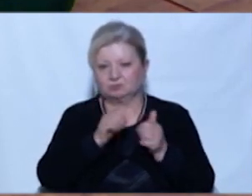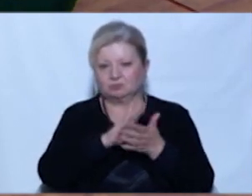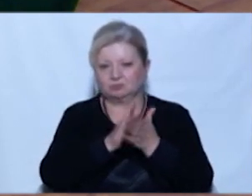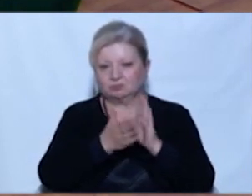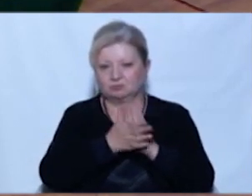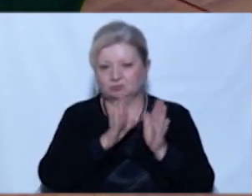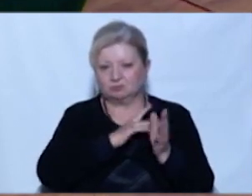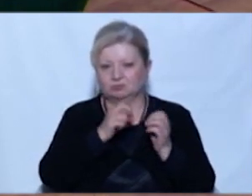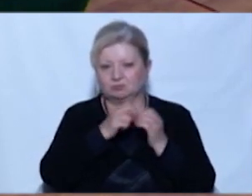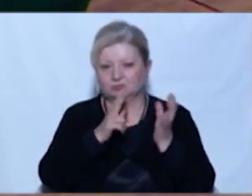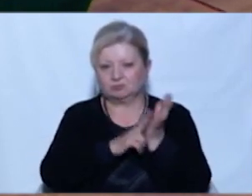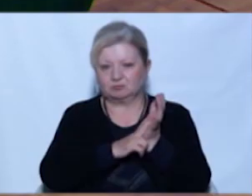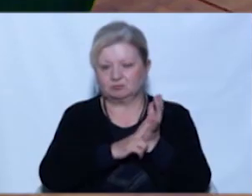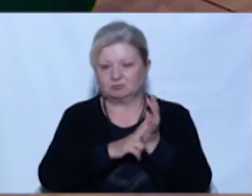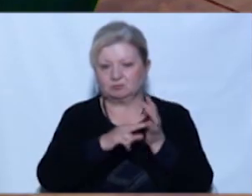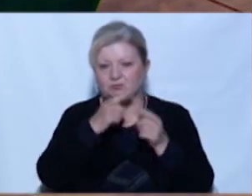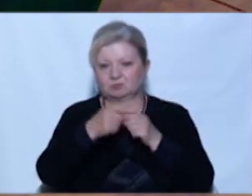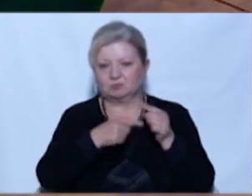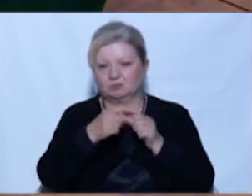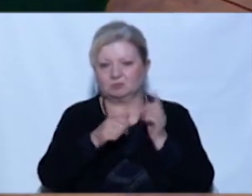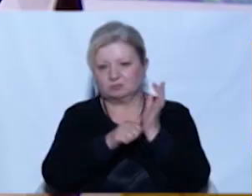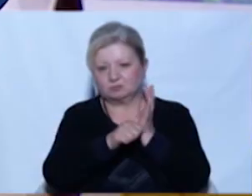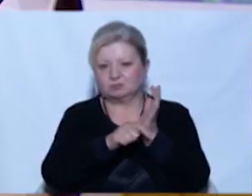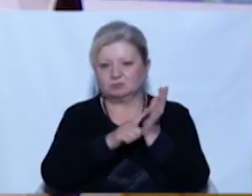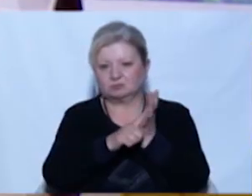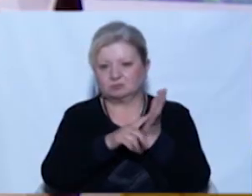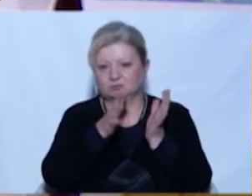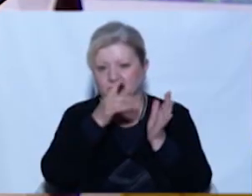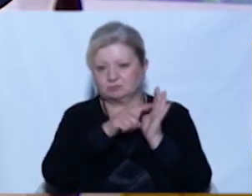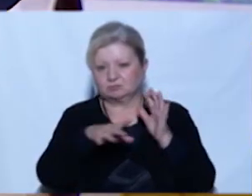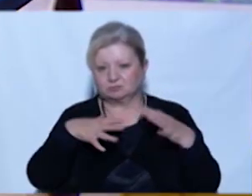saukunis, samut samozdaatiyan tilibşi sakartveloşi.